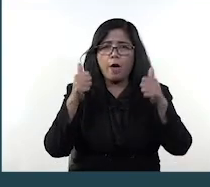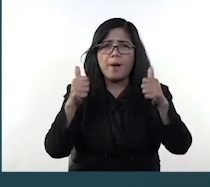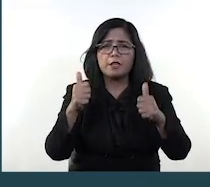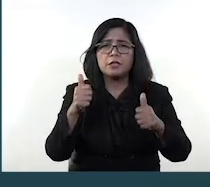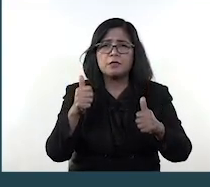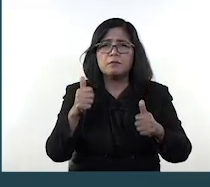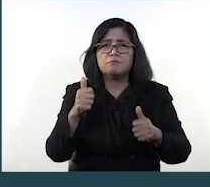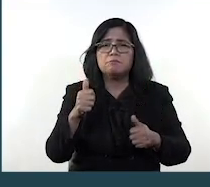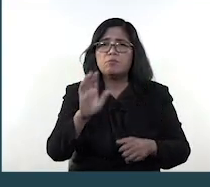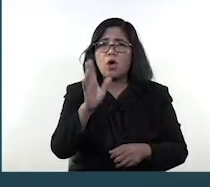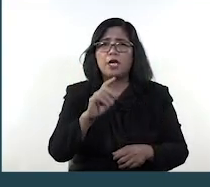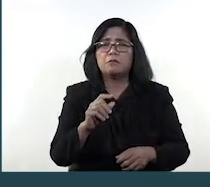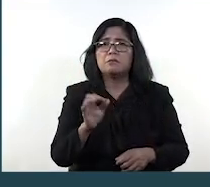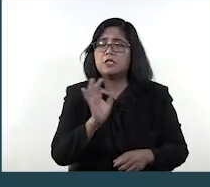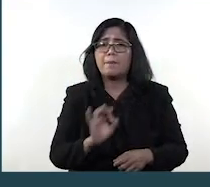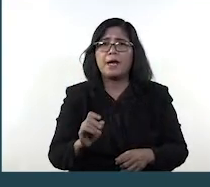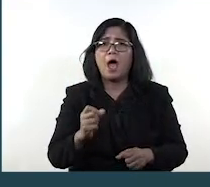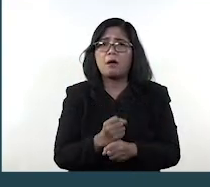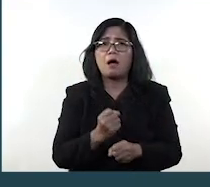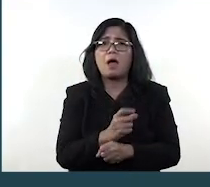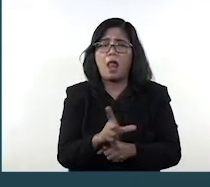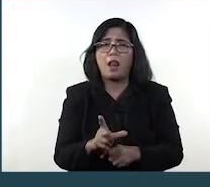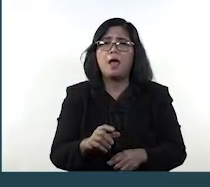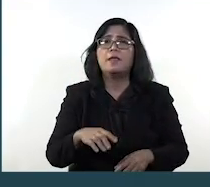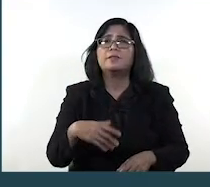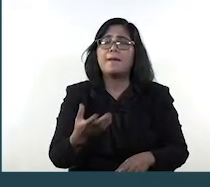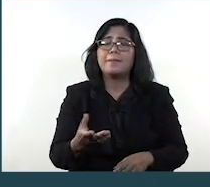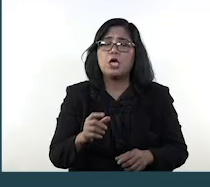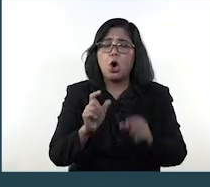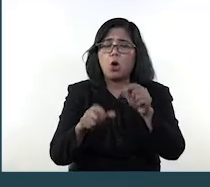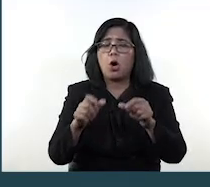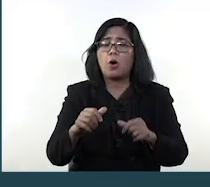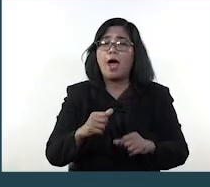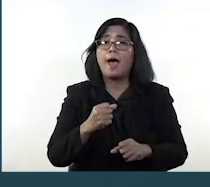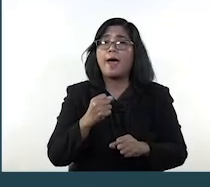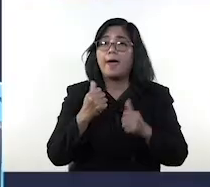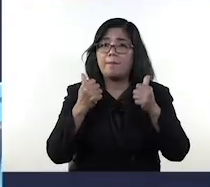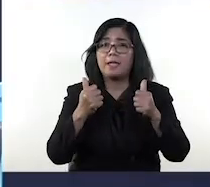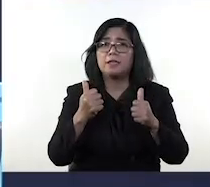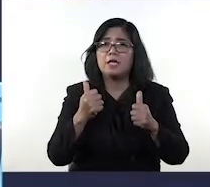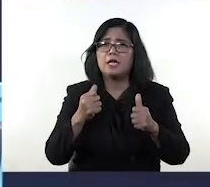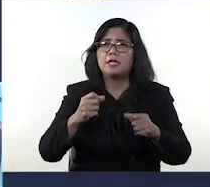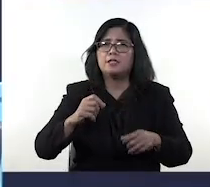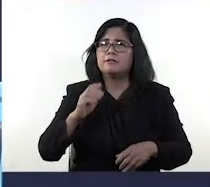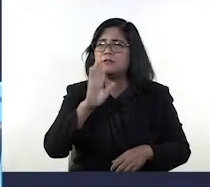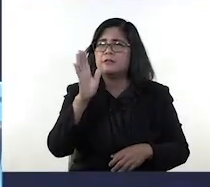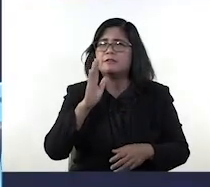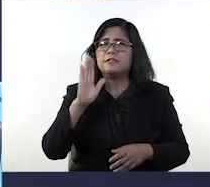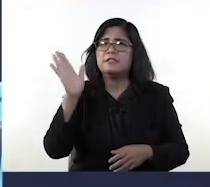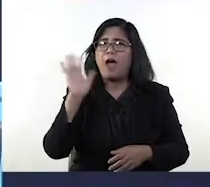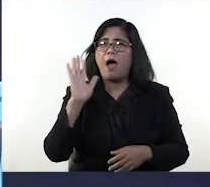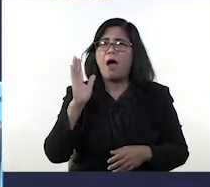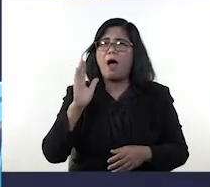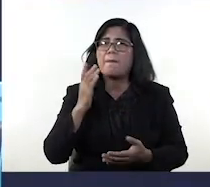pernah gagal tapi orang-orang hebat adalah orang-orang yang tidak pernah berhenti berjuang meskipun gagal orang-orang Hebat Dia